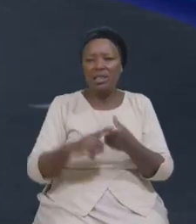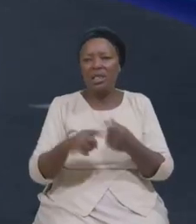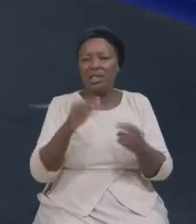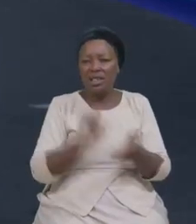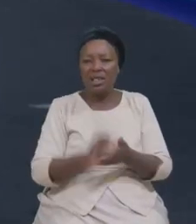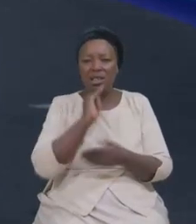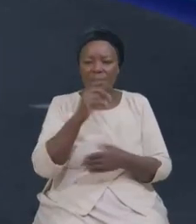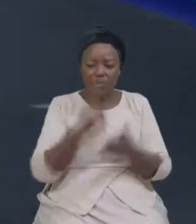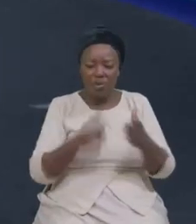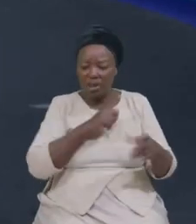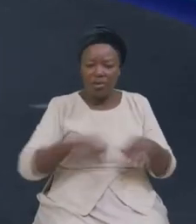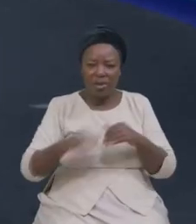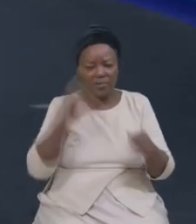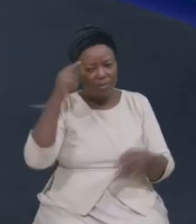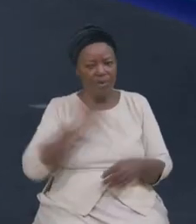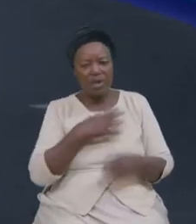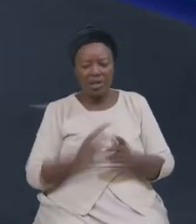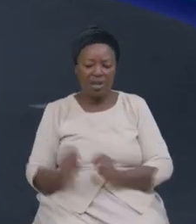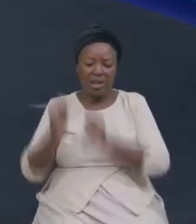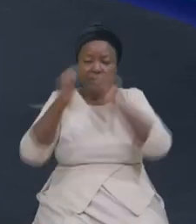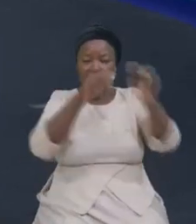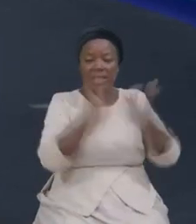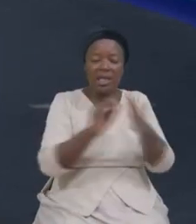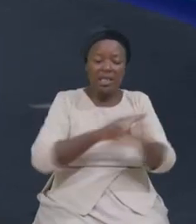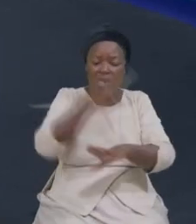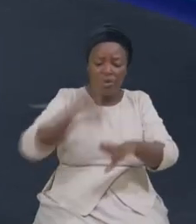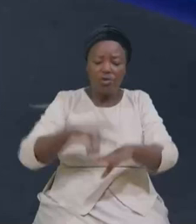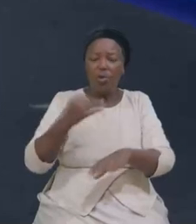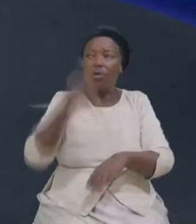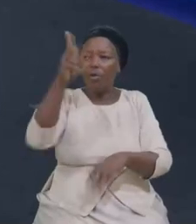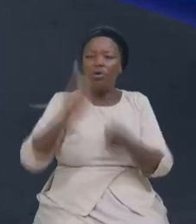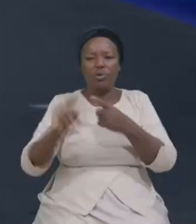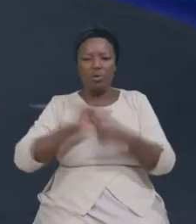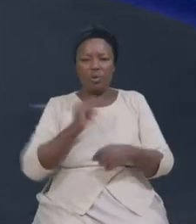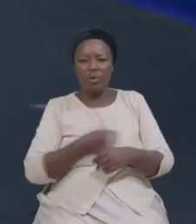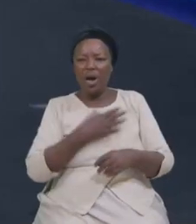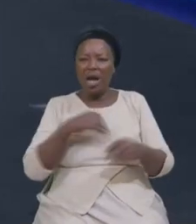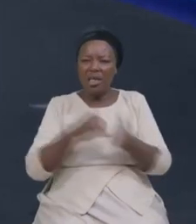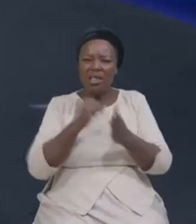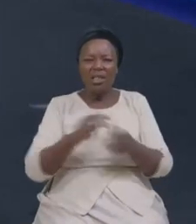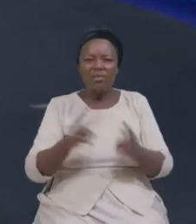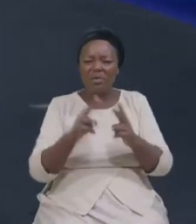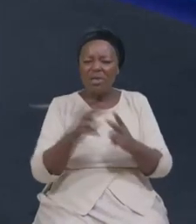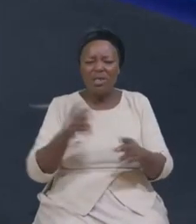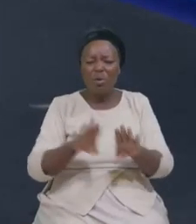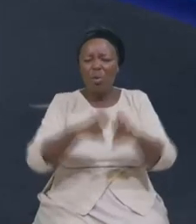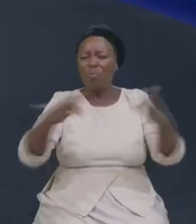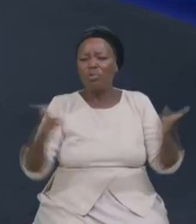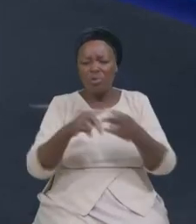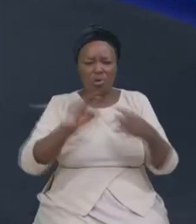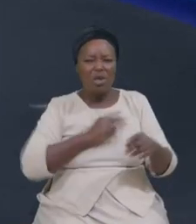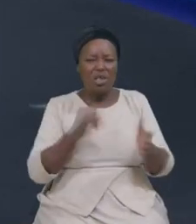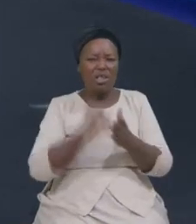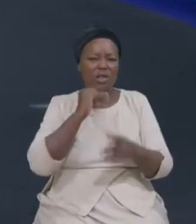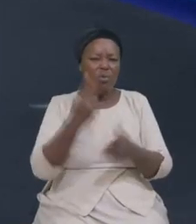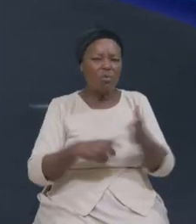lui transfère la nature de Dieu. Et c'est transparent. C'est ce que les anges peuvent voir. C'est